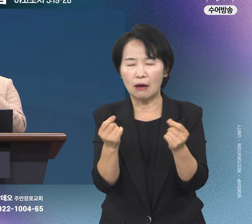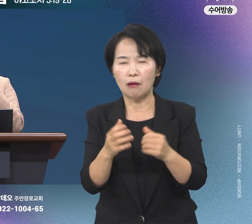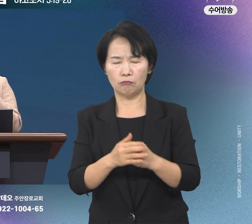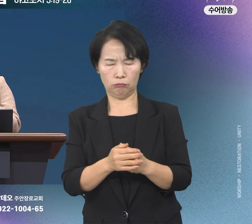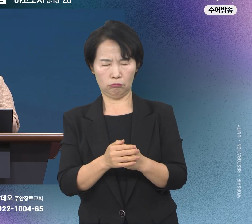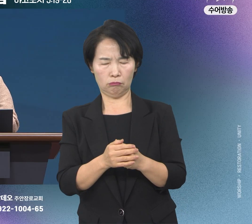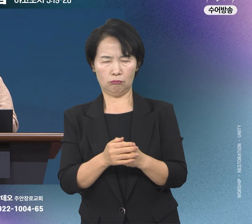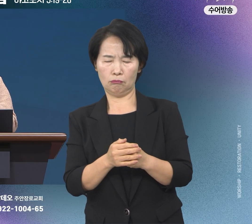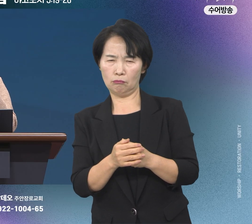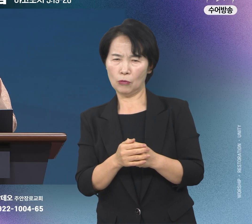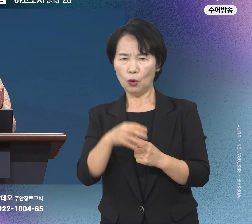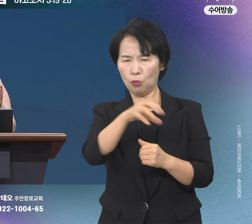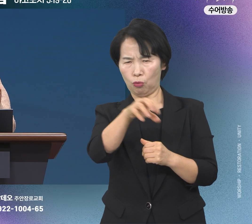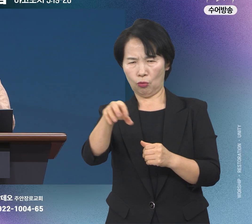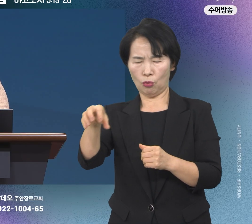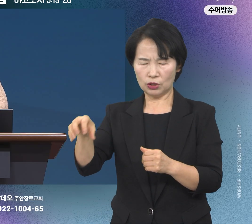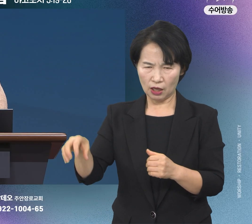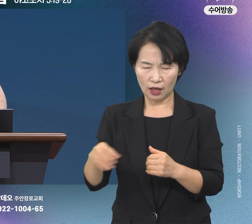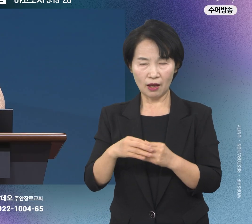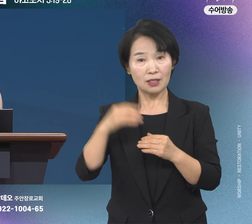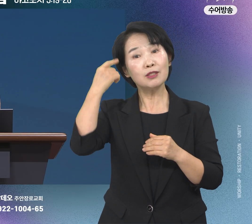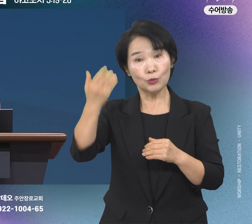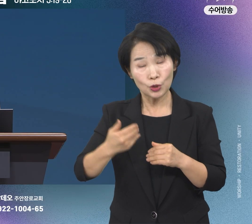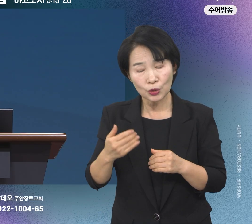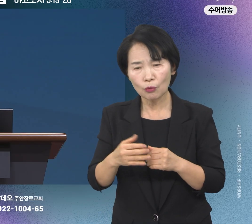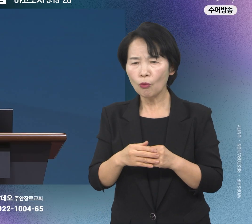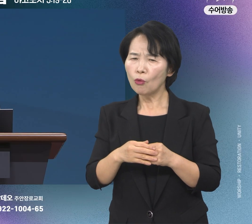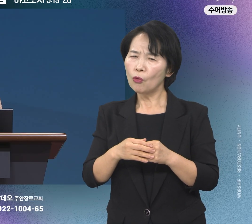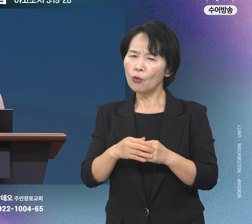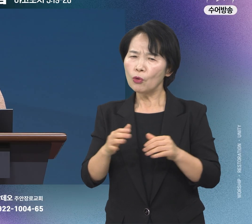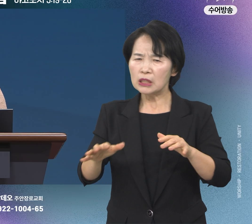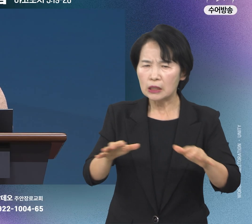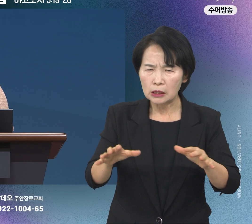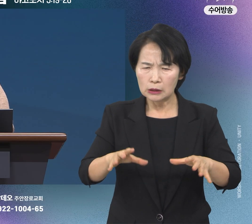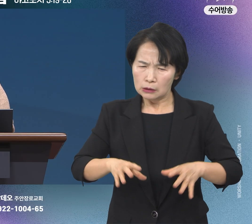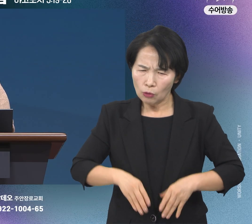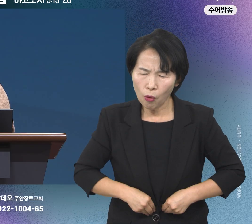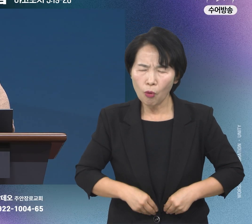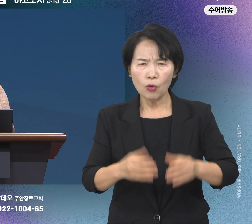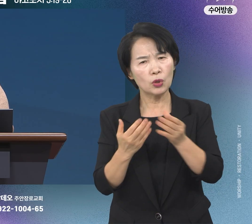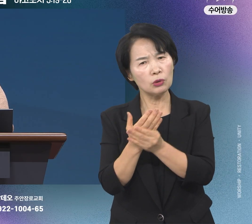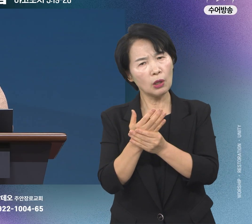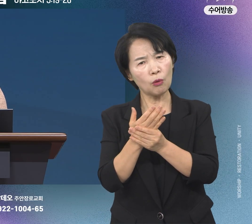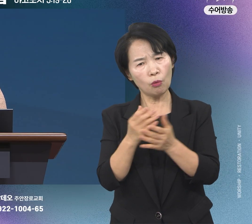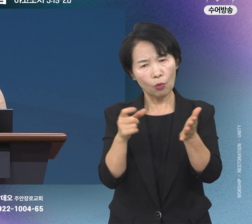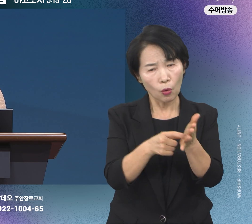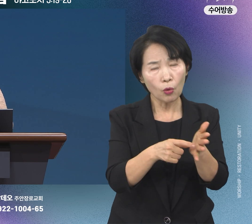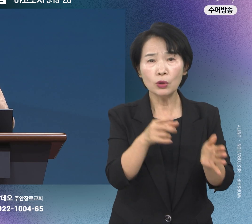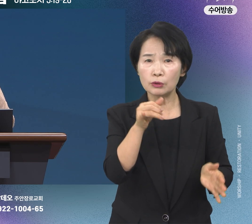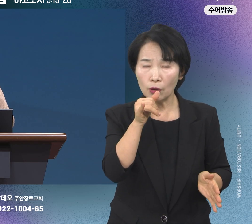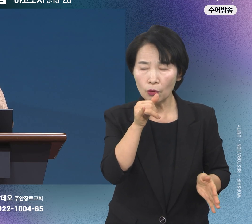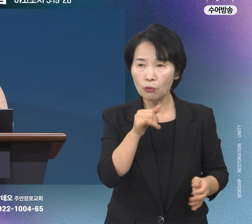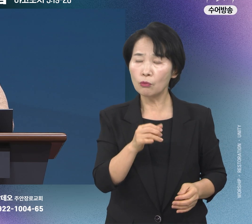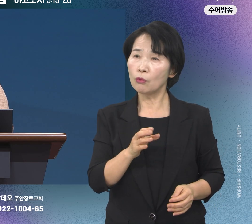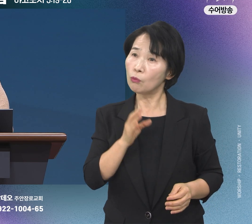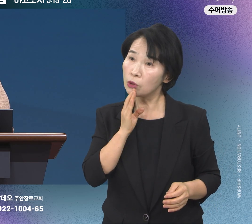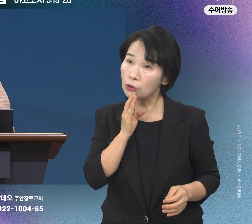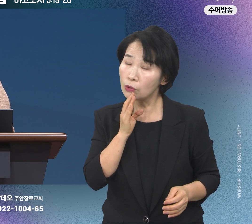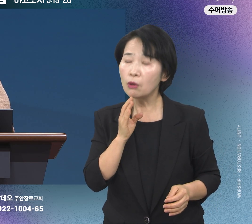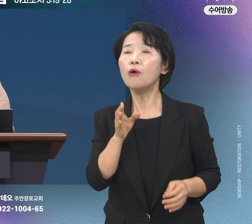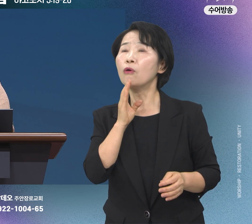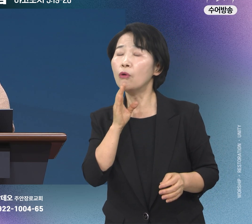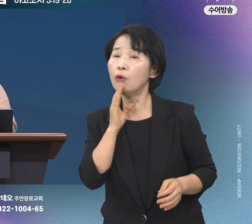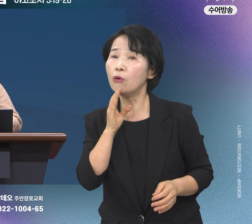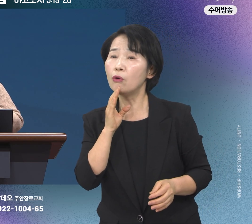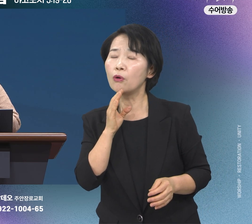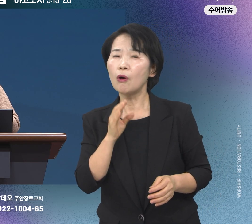거예요. 곳곳에 기근과 지진이 일어난다고 나와 있네요, 자매님. 그래서 네, 나와 있는데요. 근데 베드로 후서